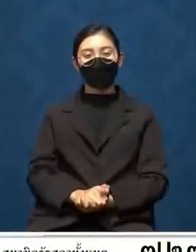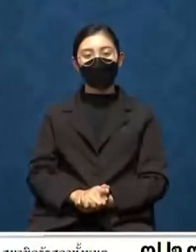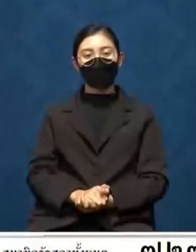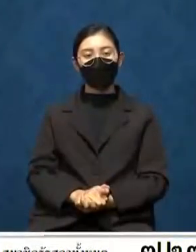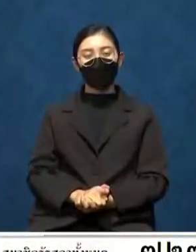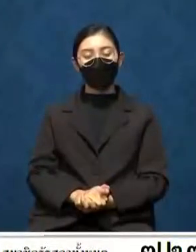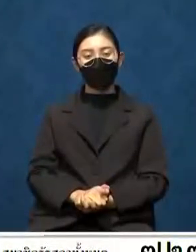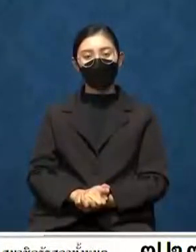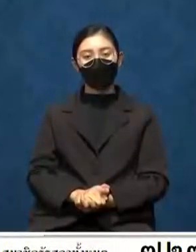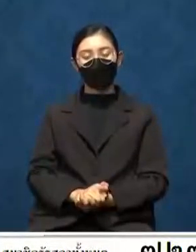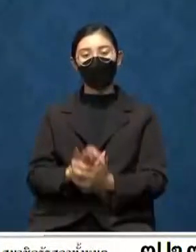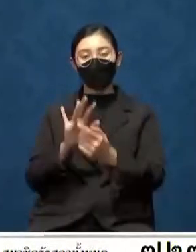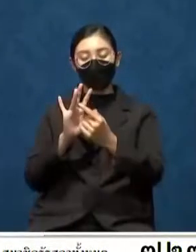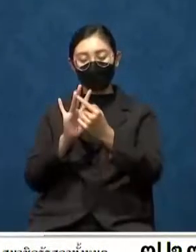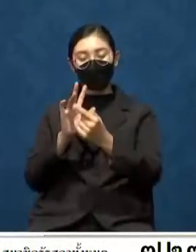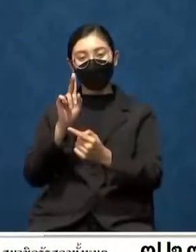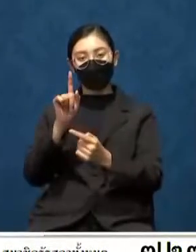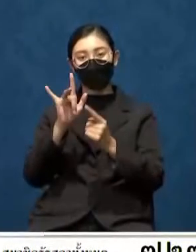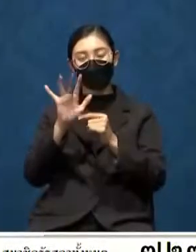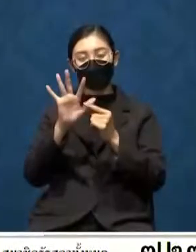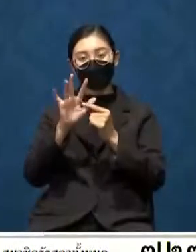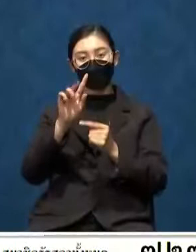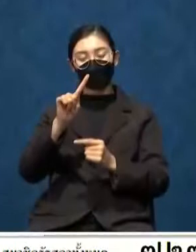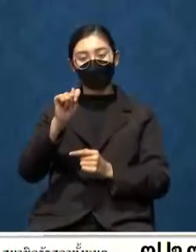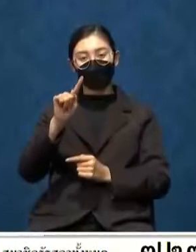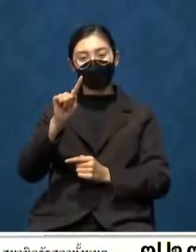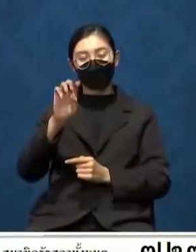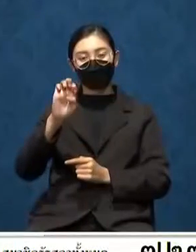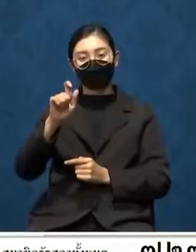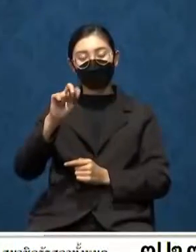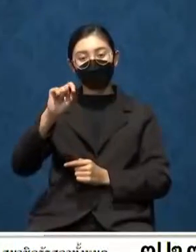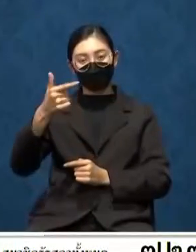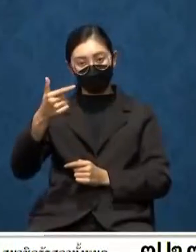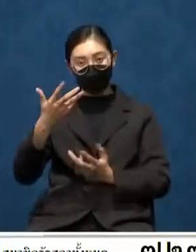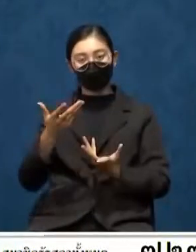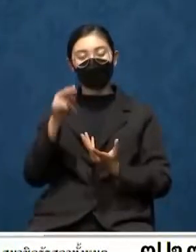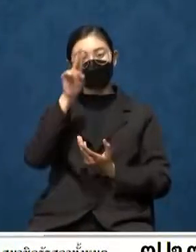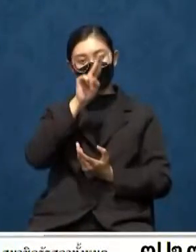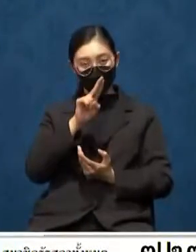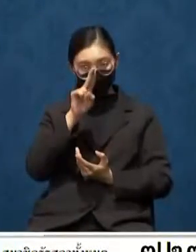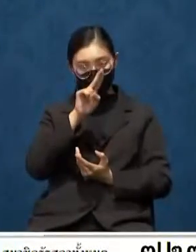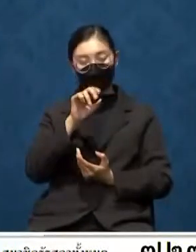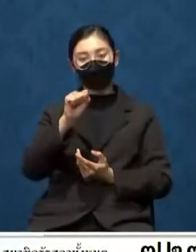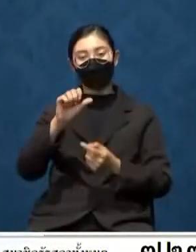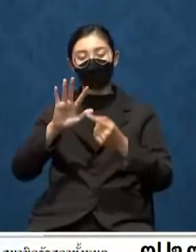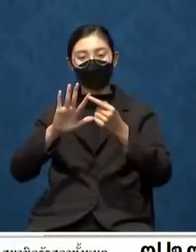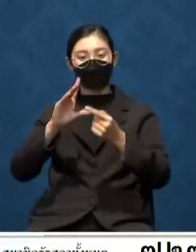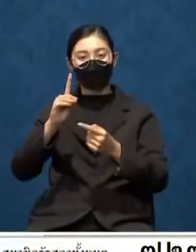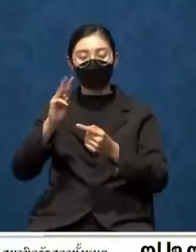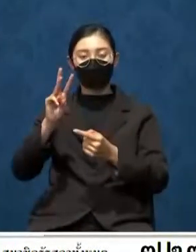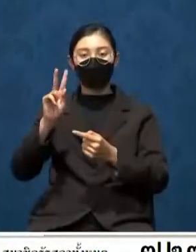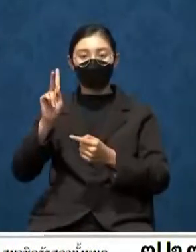ก็มีท่านผู้หลักผู้ใหญ่ในด้านในทางกฎหมายก็เคยอภิปรายไว้ในหลายโอกาสนะครับ